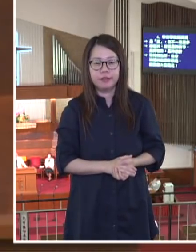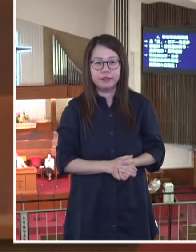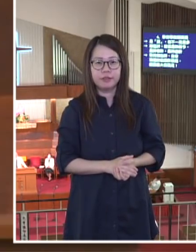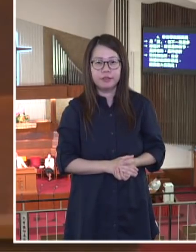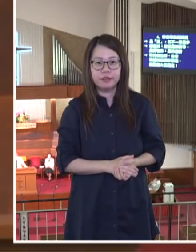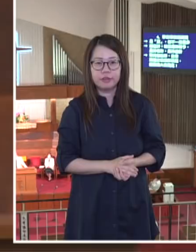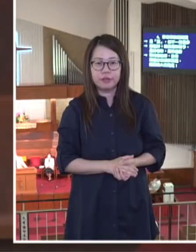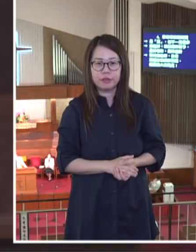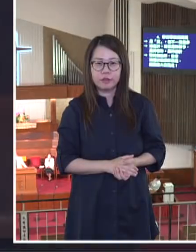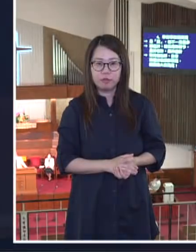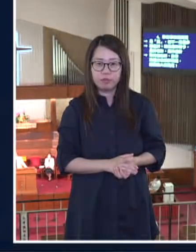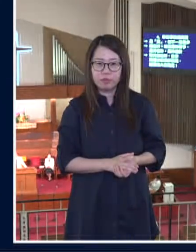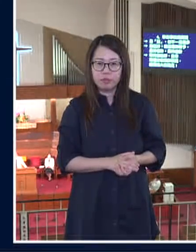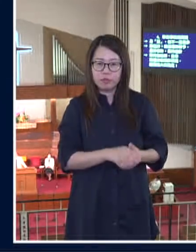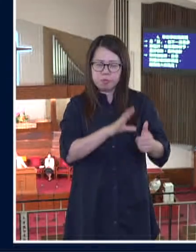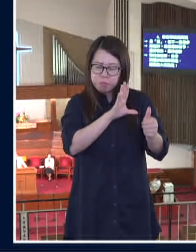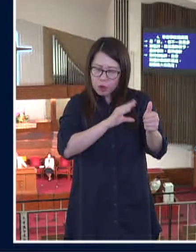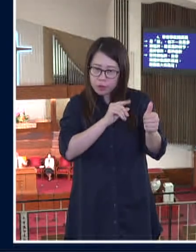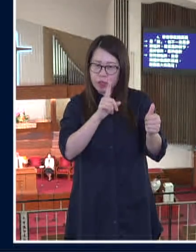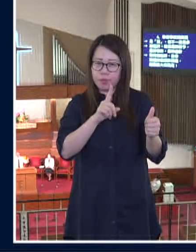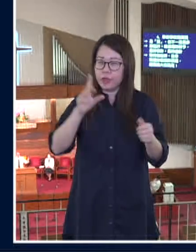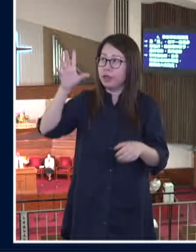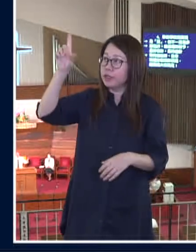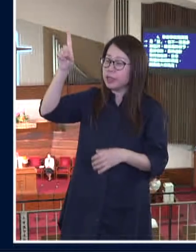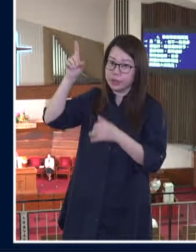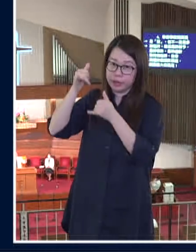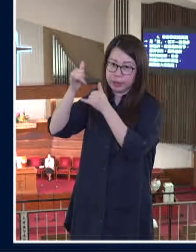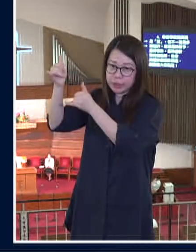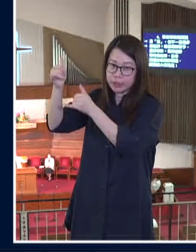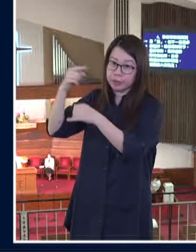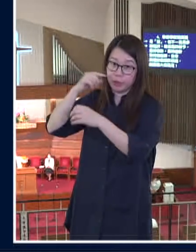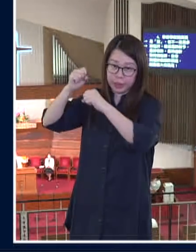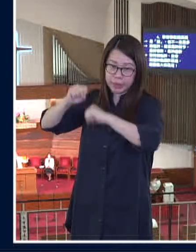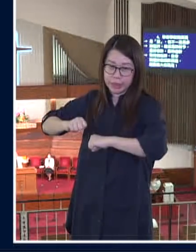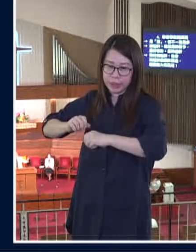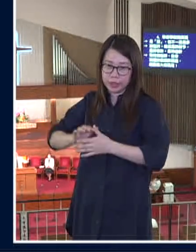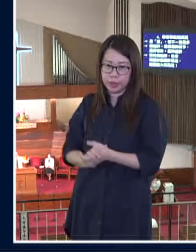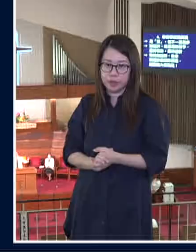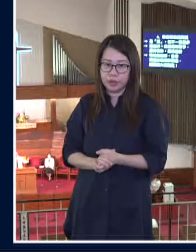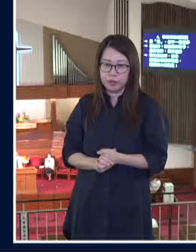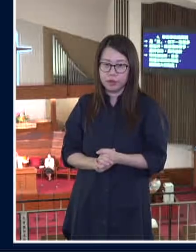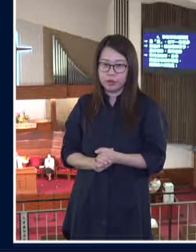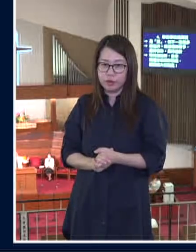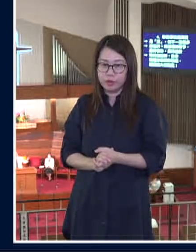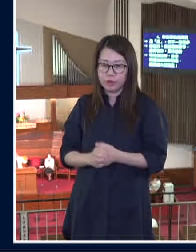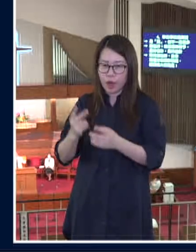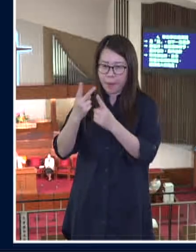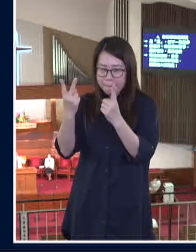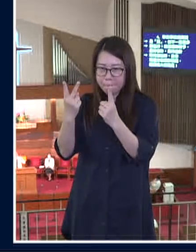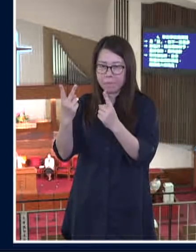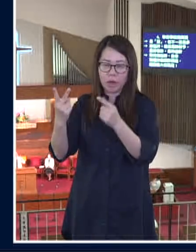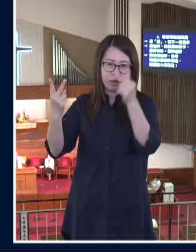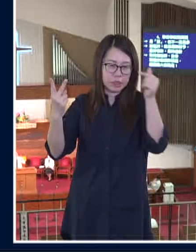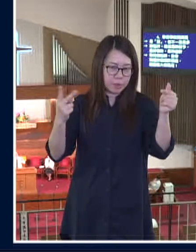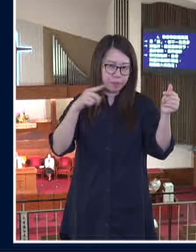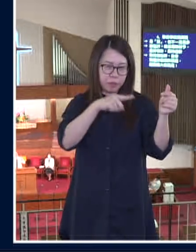持跟从神的人。纵然十个探子都觉得那个地方好像很不好，但迦勒就是